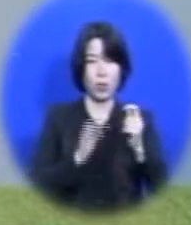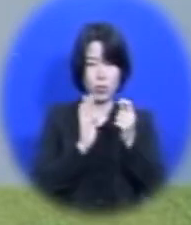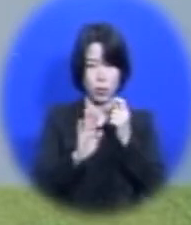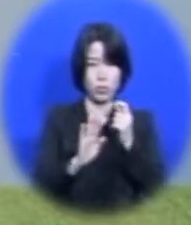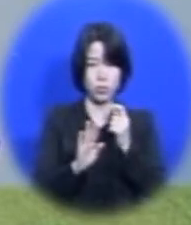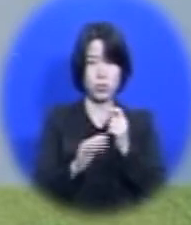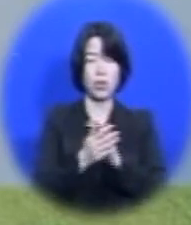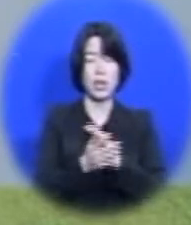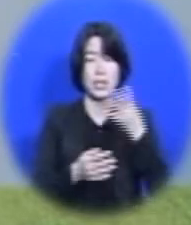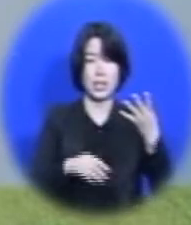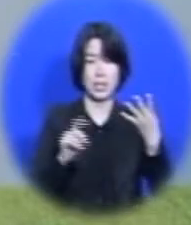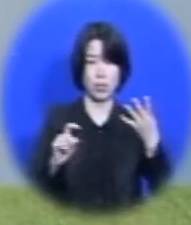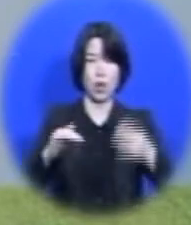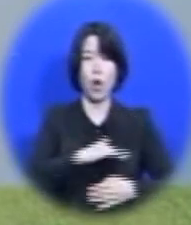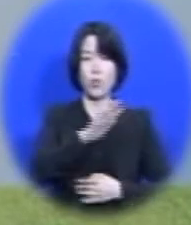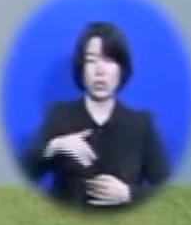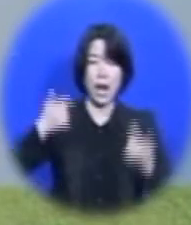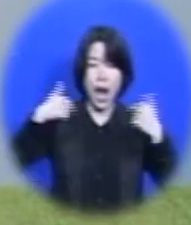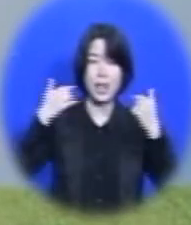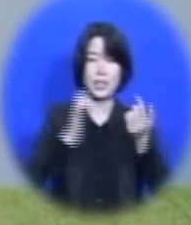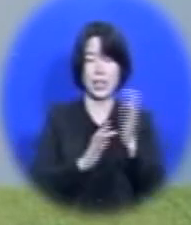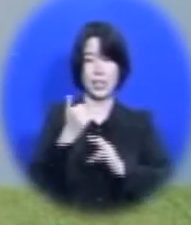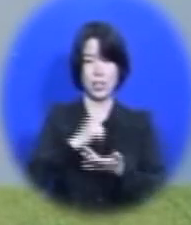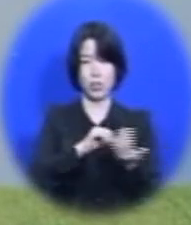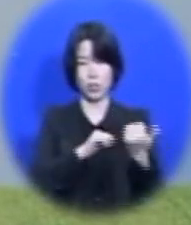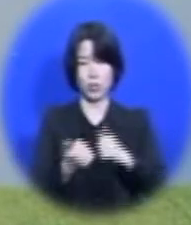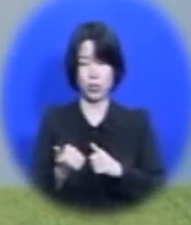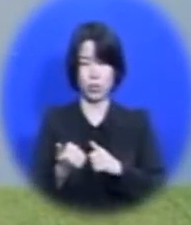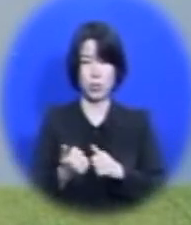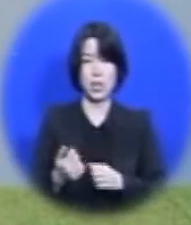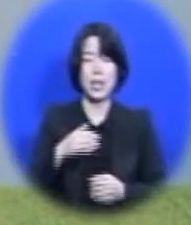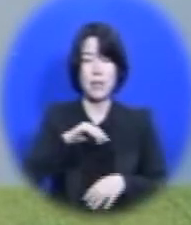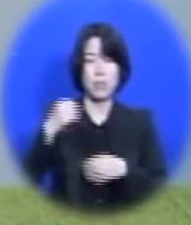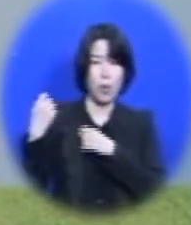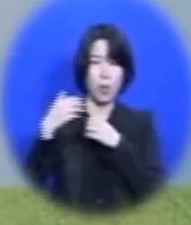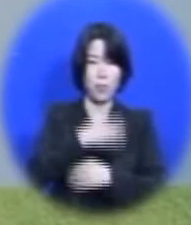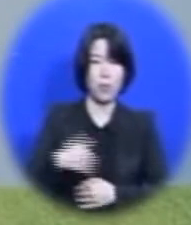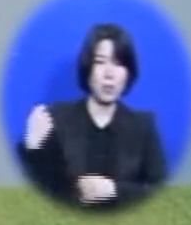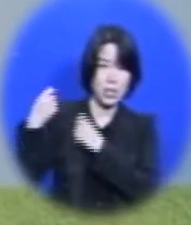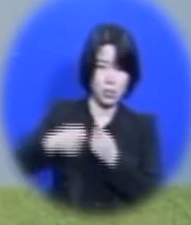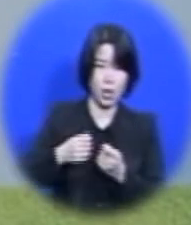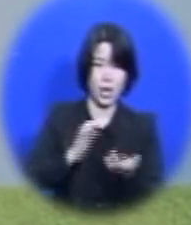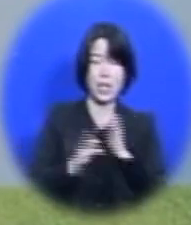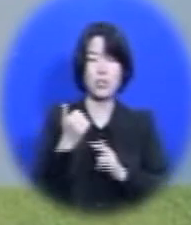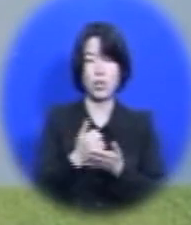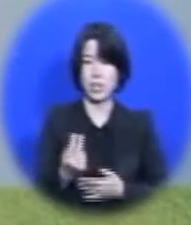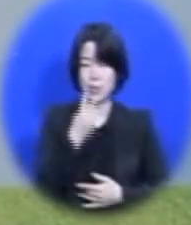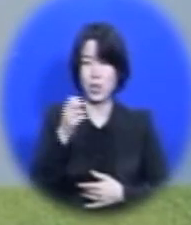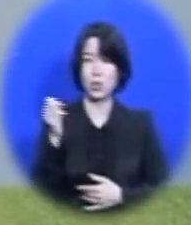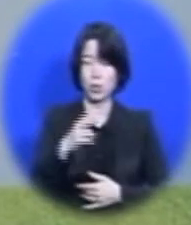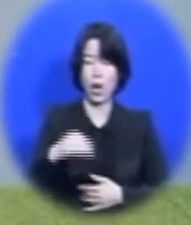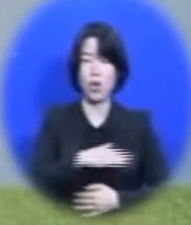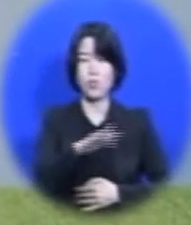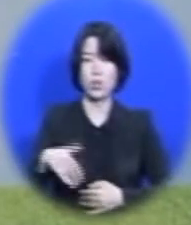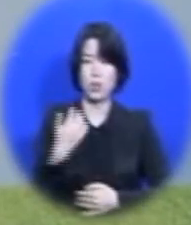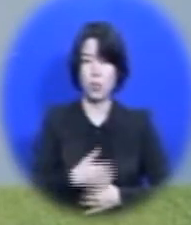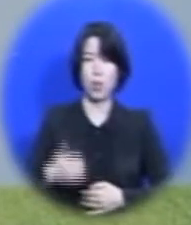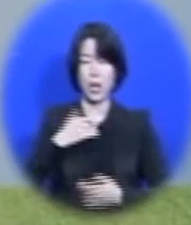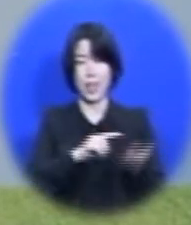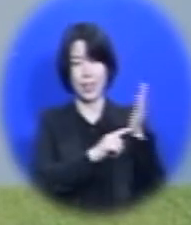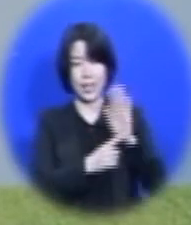10절에 우리가 항상 예수의 죽음을 몸에 짊어지면 예수의 생명이 또한 우리 몸에 나타나게